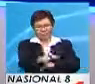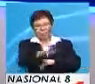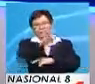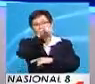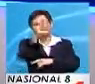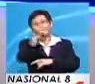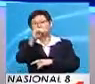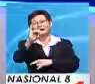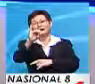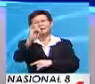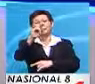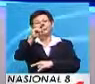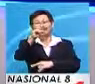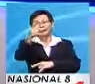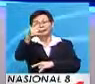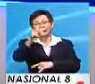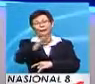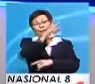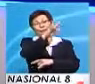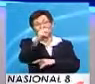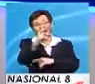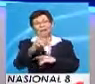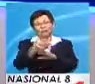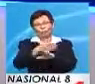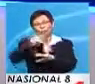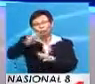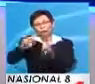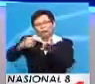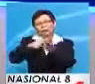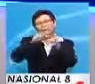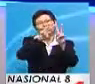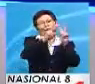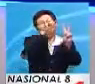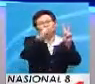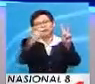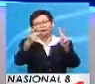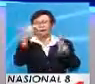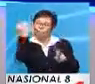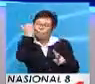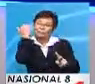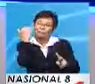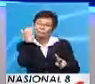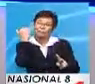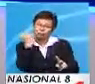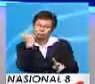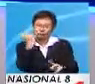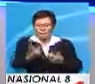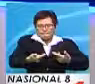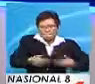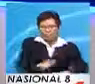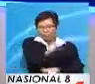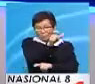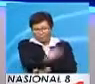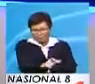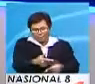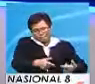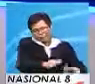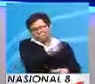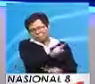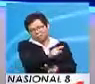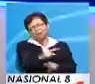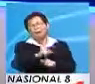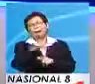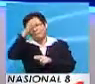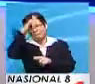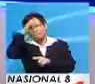r000 sebelum kes disebut semula pada 22 Mac ini maj Husna zulif membenarkan tuduh dijamin